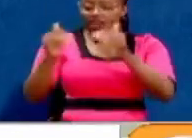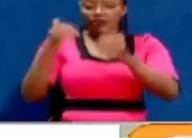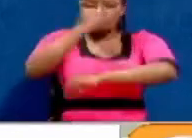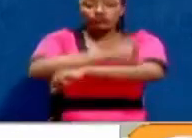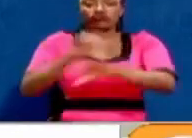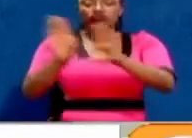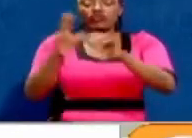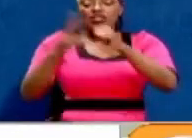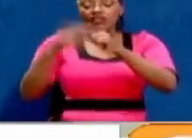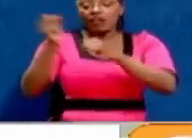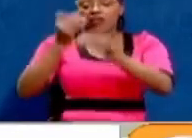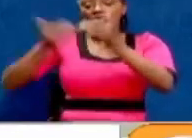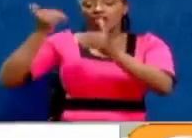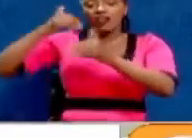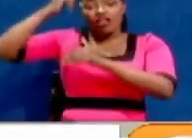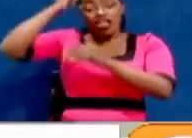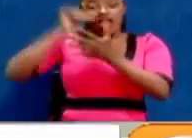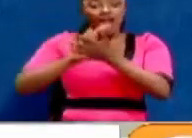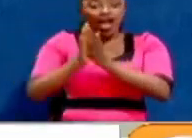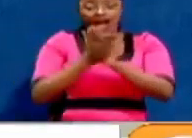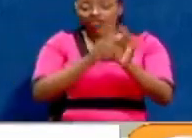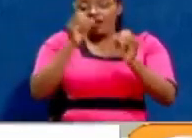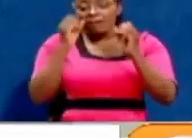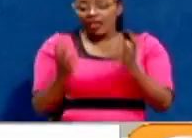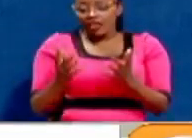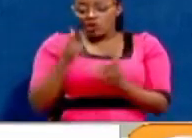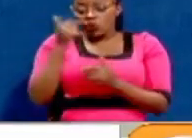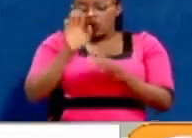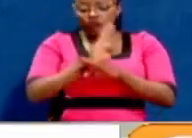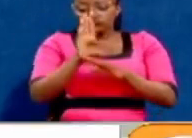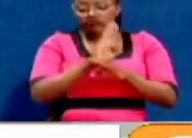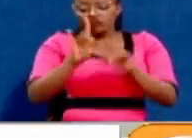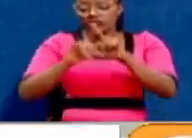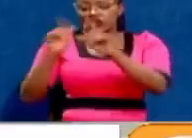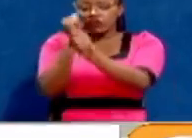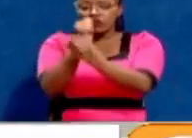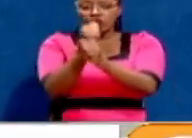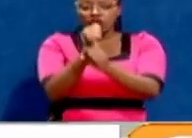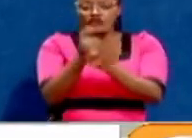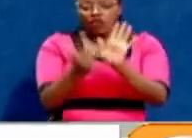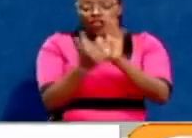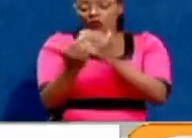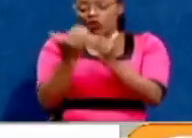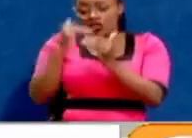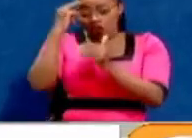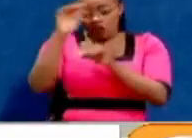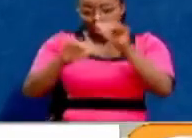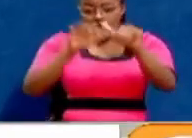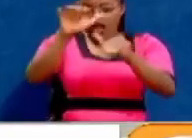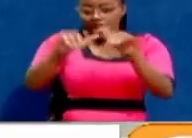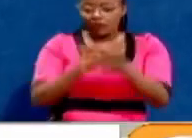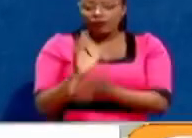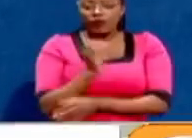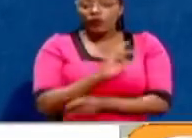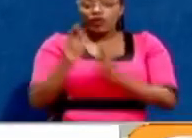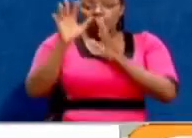saba iliyopita, wanafunzi hao hawajasoma chochote, huku wengi wao wakishughulika na kazi tofauti kama vile kuchunga mifugo. Emmanuel Chobot